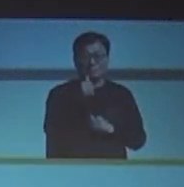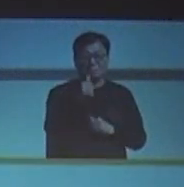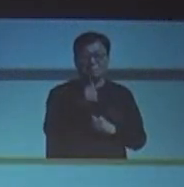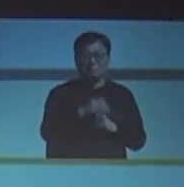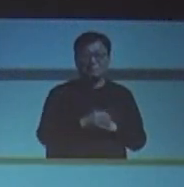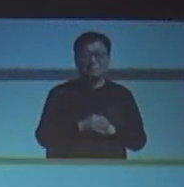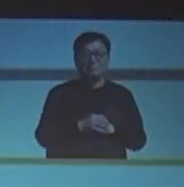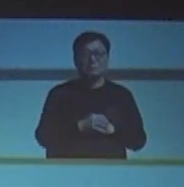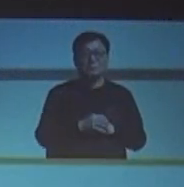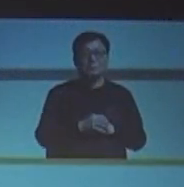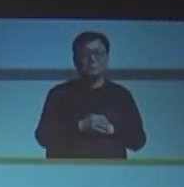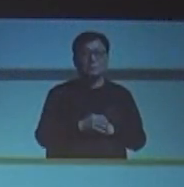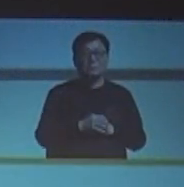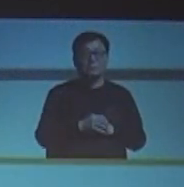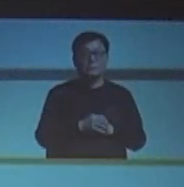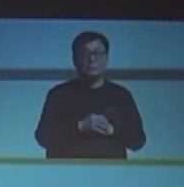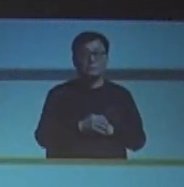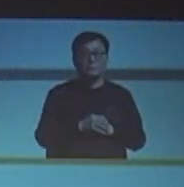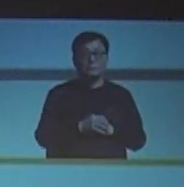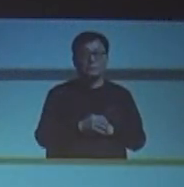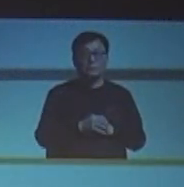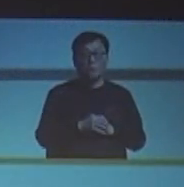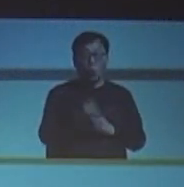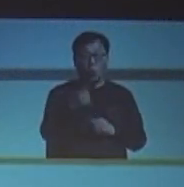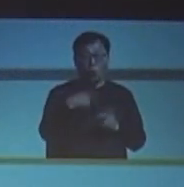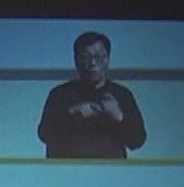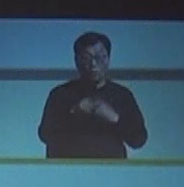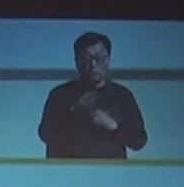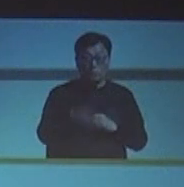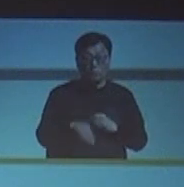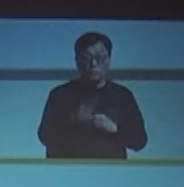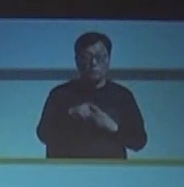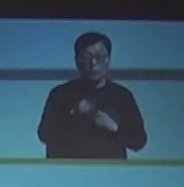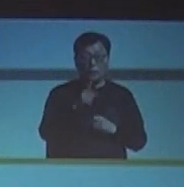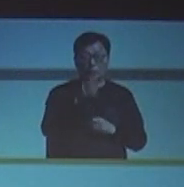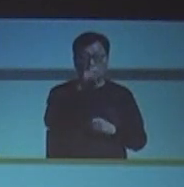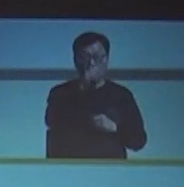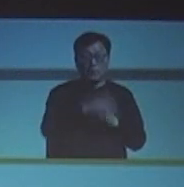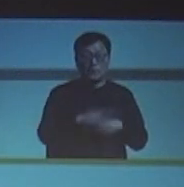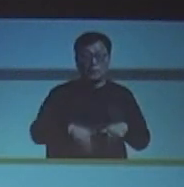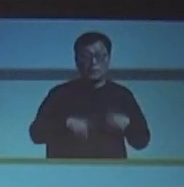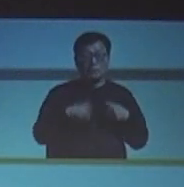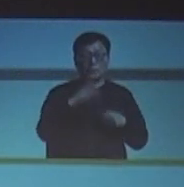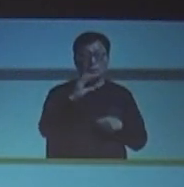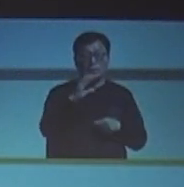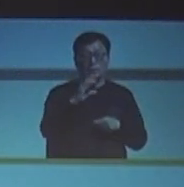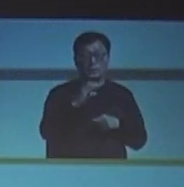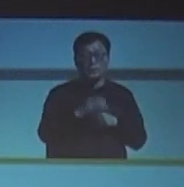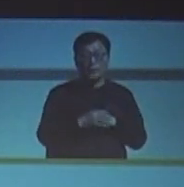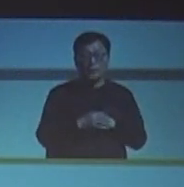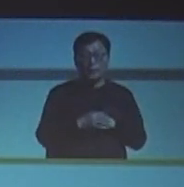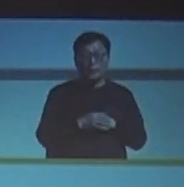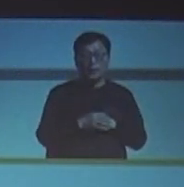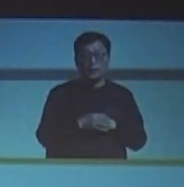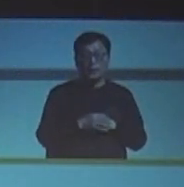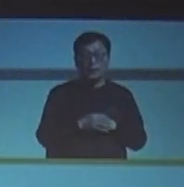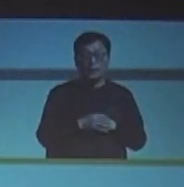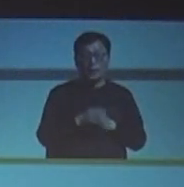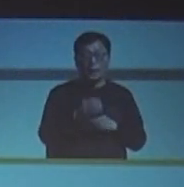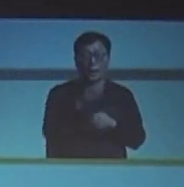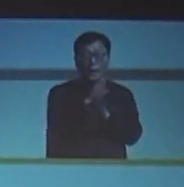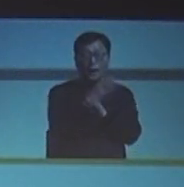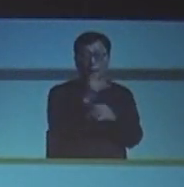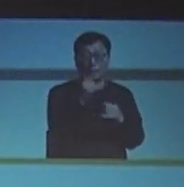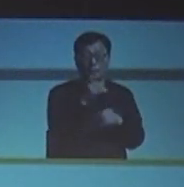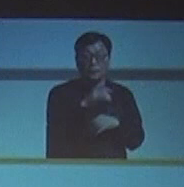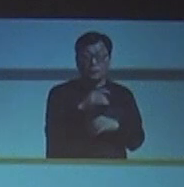보고 있죠. 그쵸. 네. 저기 하나 더 있어, 하나 더 있어. 아재 개그. 네, 더 있어요. 남천성당 김정희 임마누엘라님. 예. 아재 개그 홍신부님